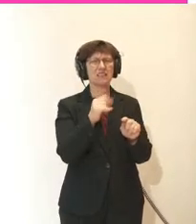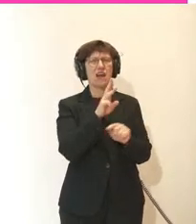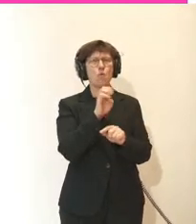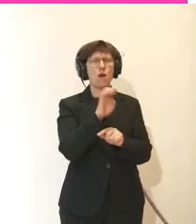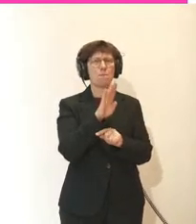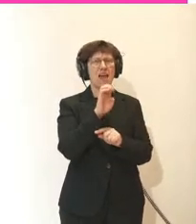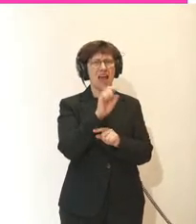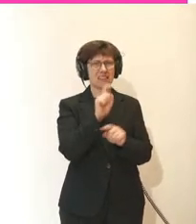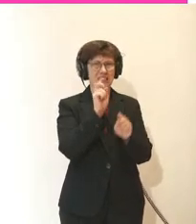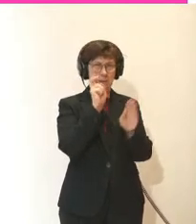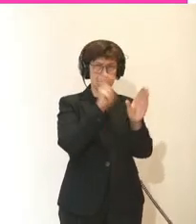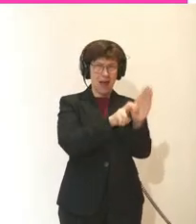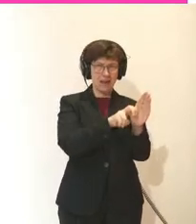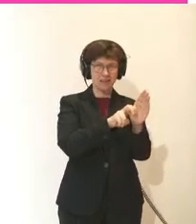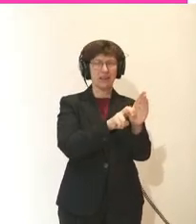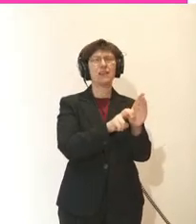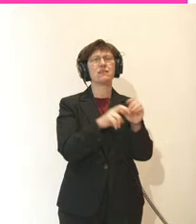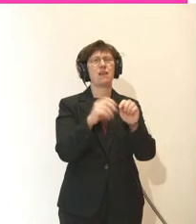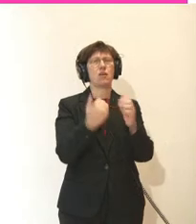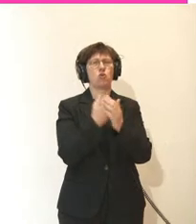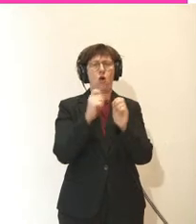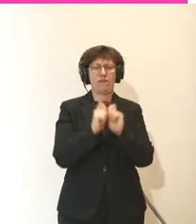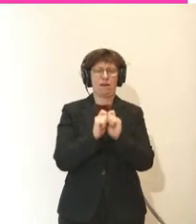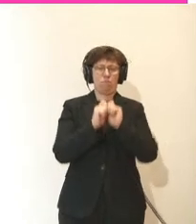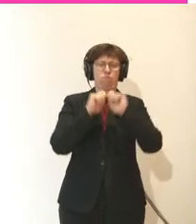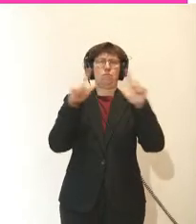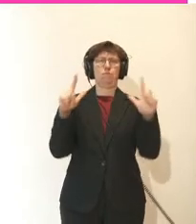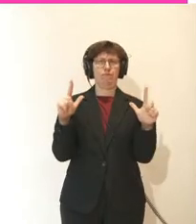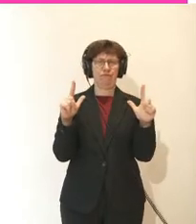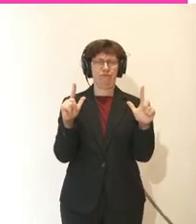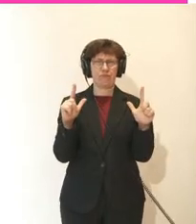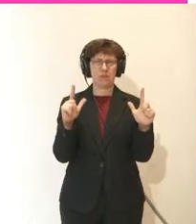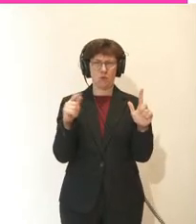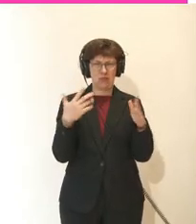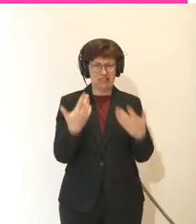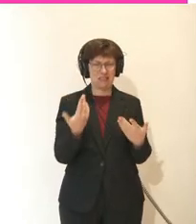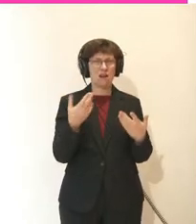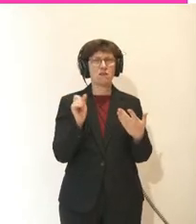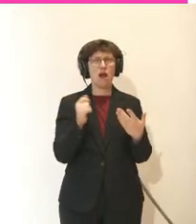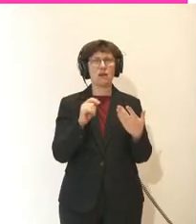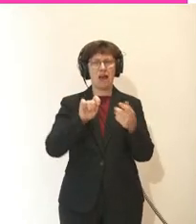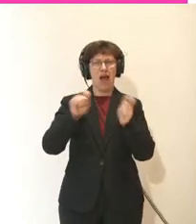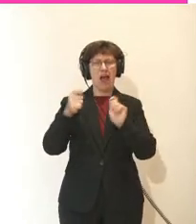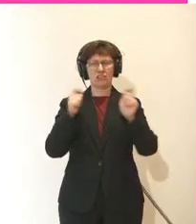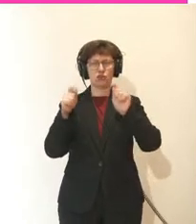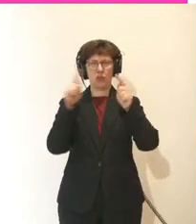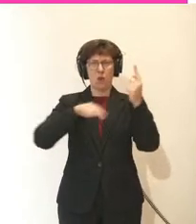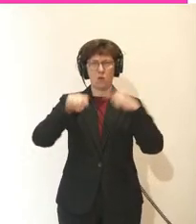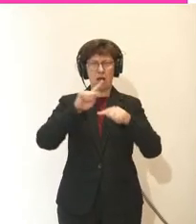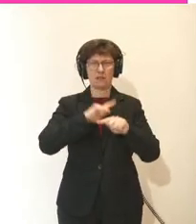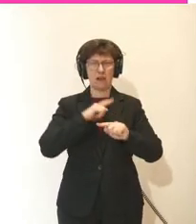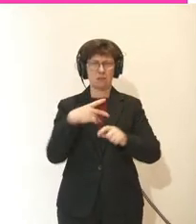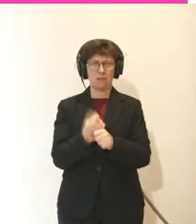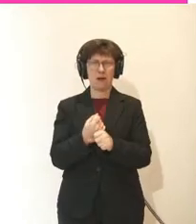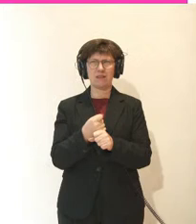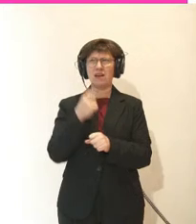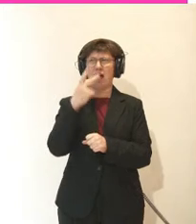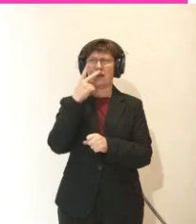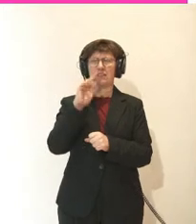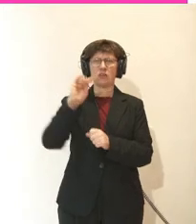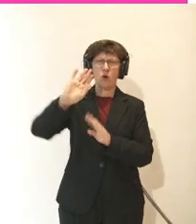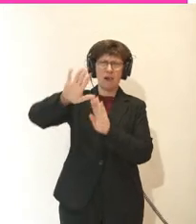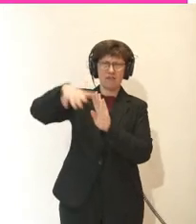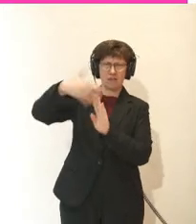beitreten und es öffnet sich ein neues browserfenster darüber könnt ihr alle einstellungen vornehmen genau hier sieht hier auch nochmal